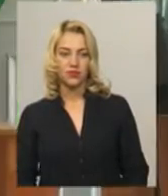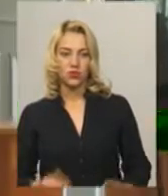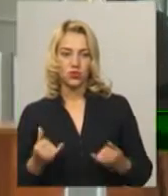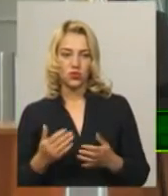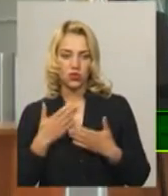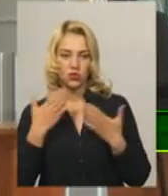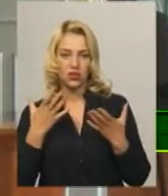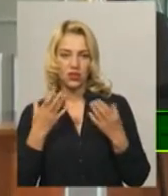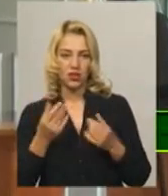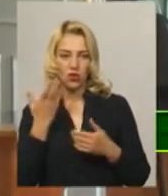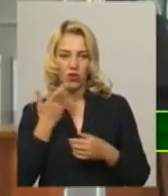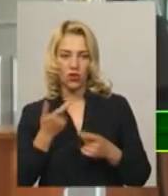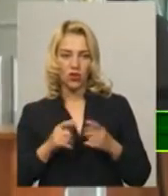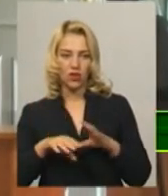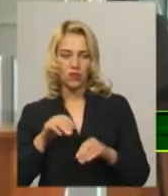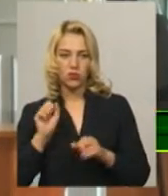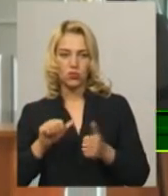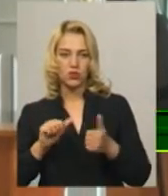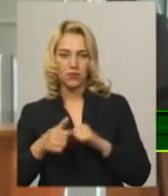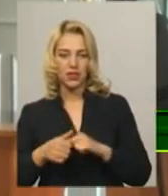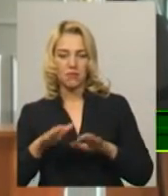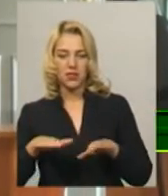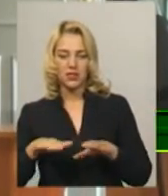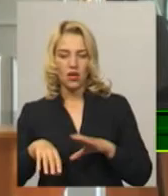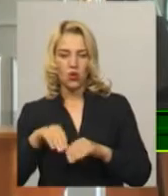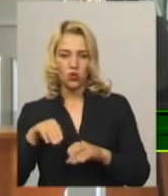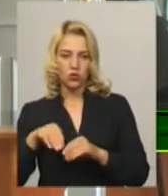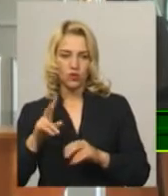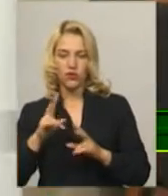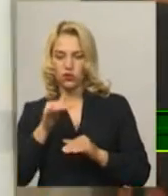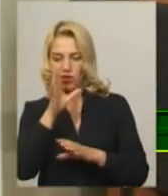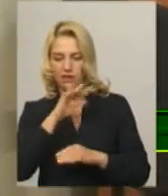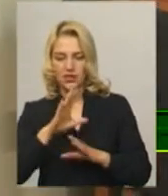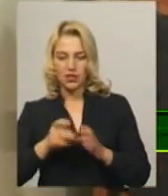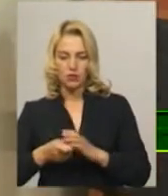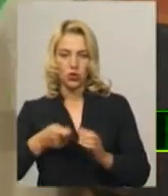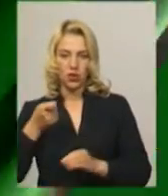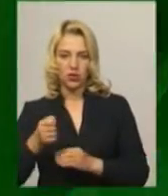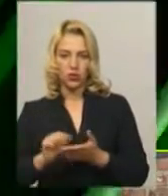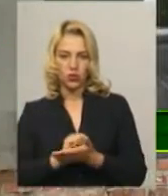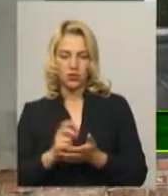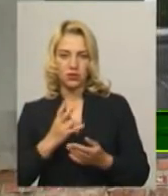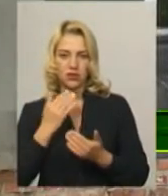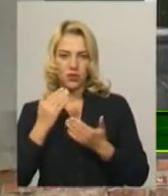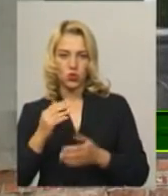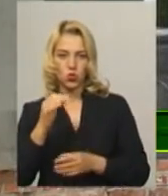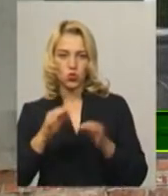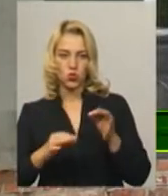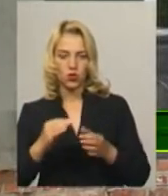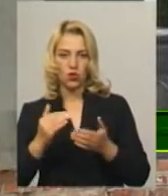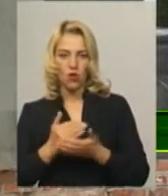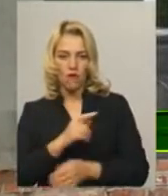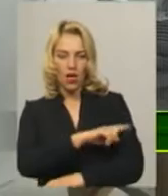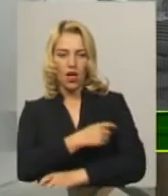Сьогодні останній день, коли виборці могли змінити місце голосування. Хто не встиг подати документи, має звертатись до суду. Нова